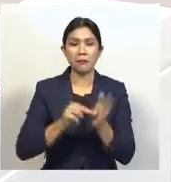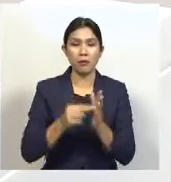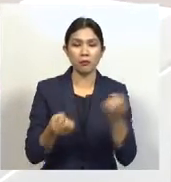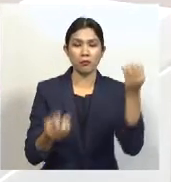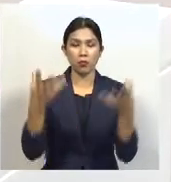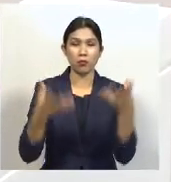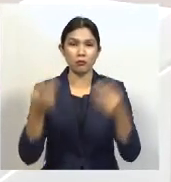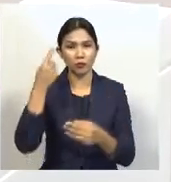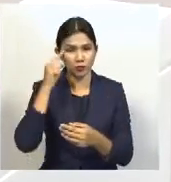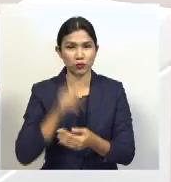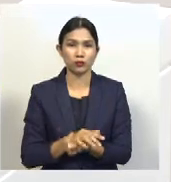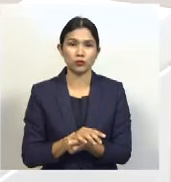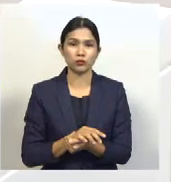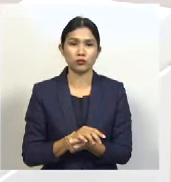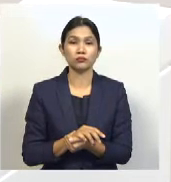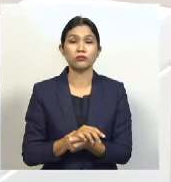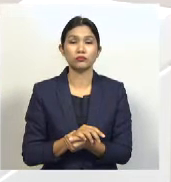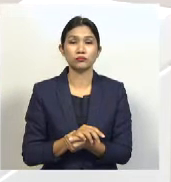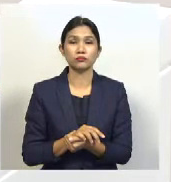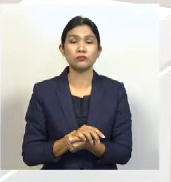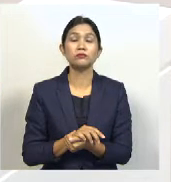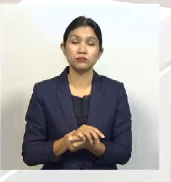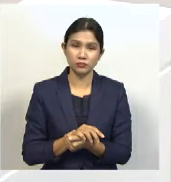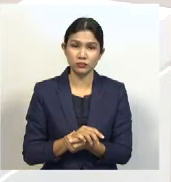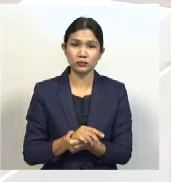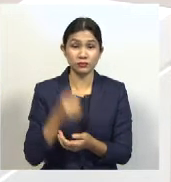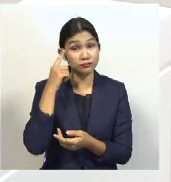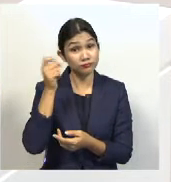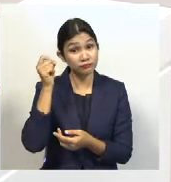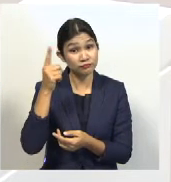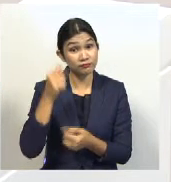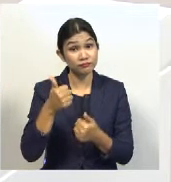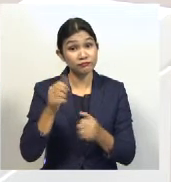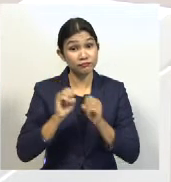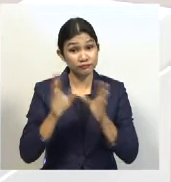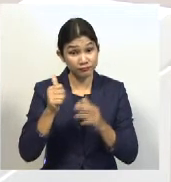หนก็แล้วแต่ก็ไม่ต้องพูดตรงนี้โอเคไหมจ๊ะ